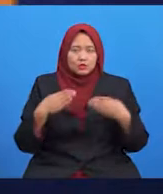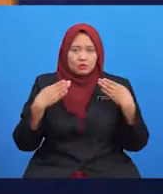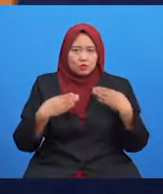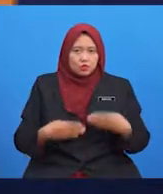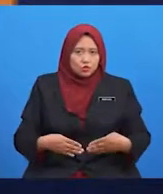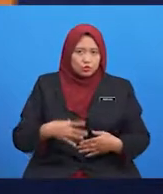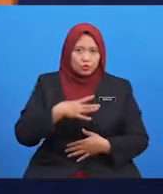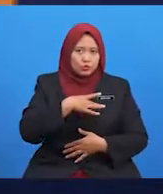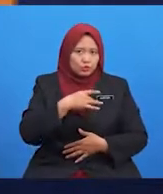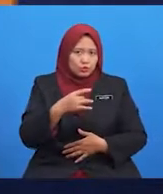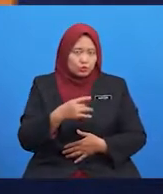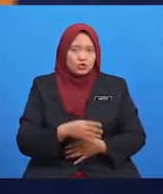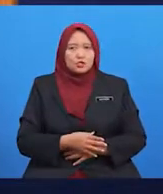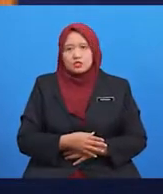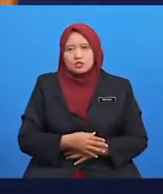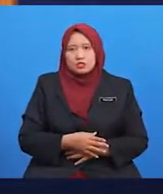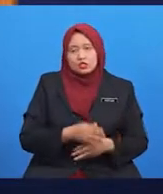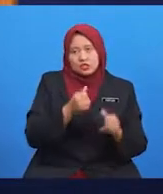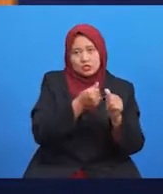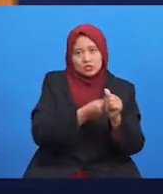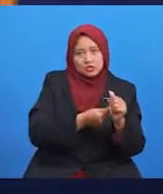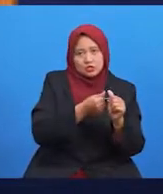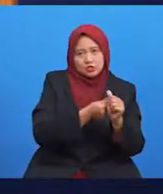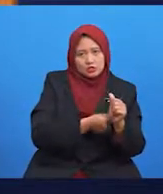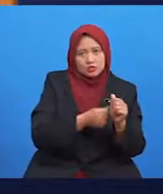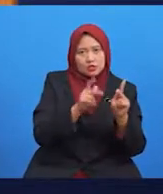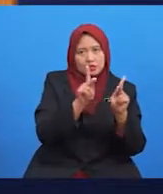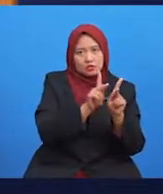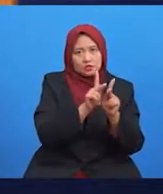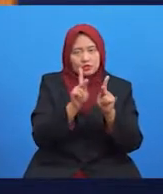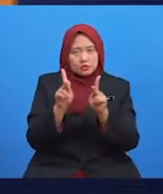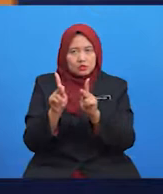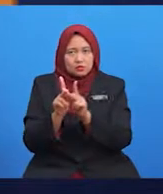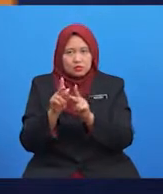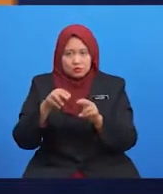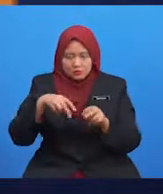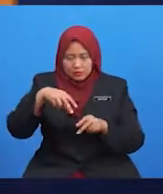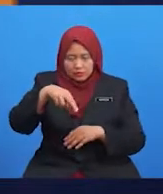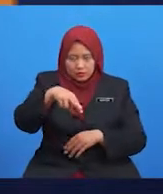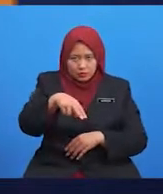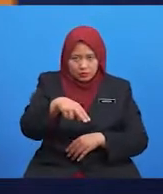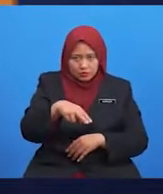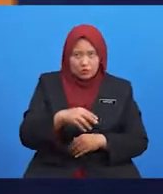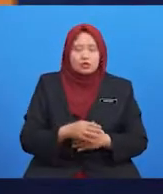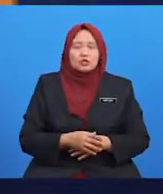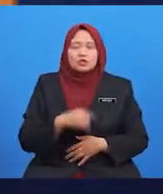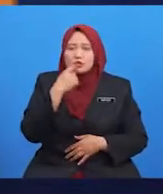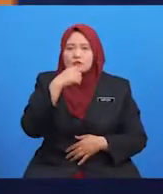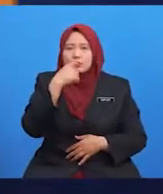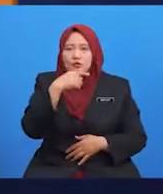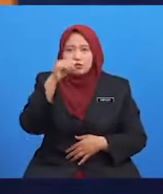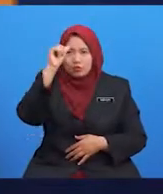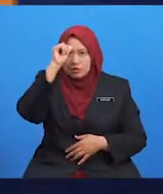Setiap derap sepatunya, dia menyebut kebesaran Allah. Setiap denyut jantungnya